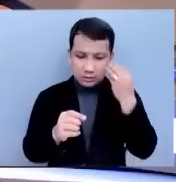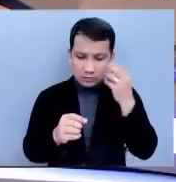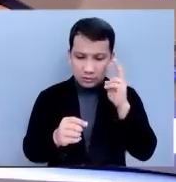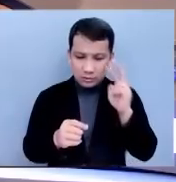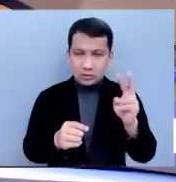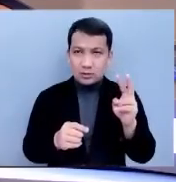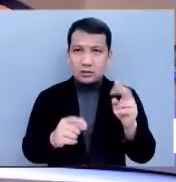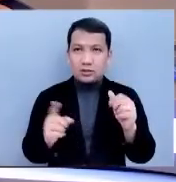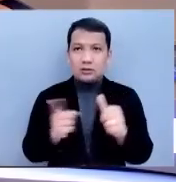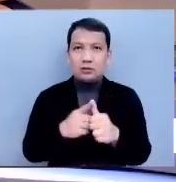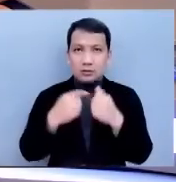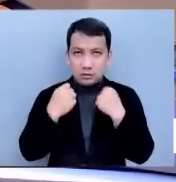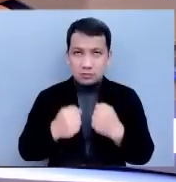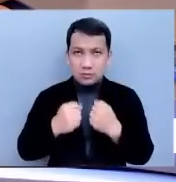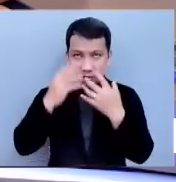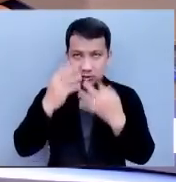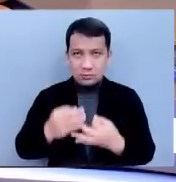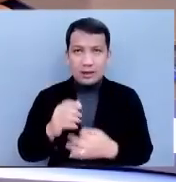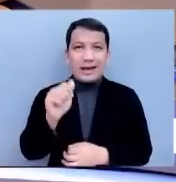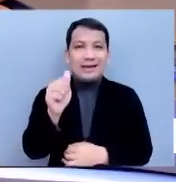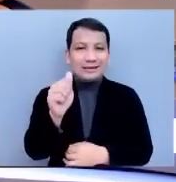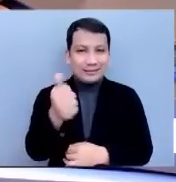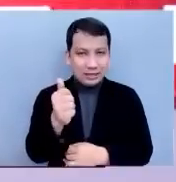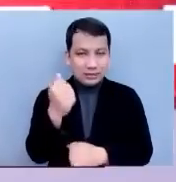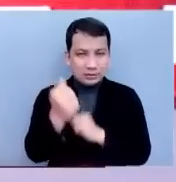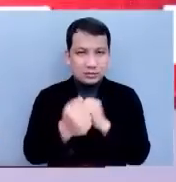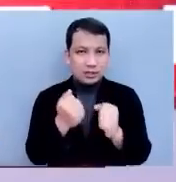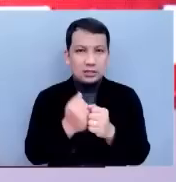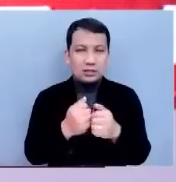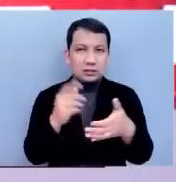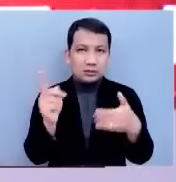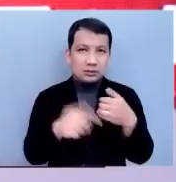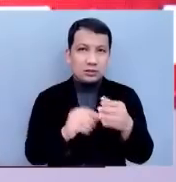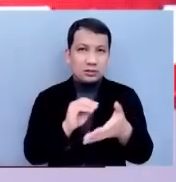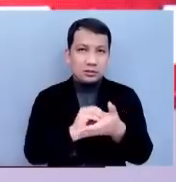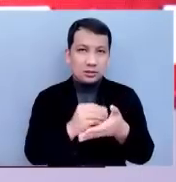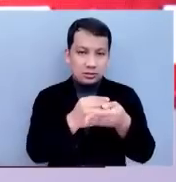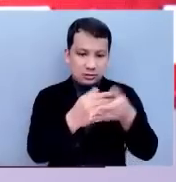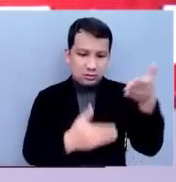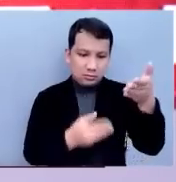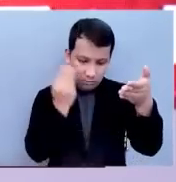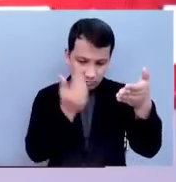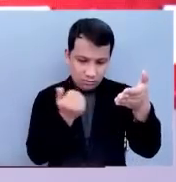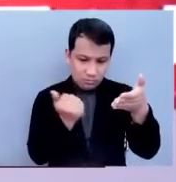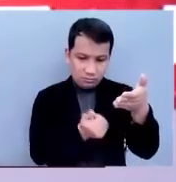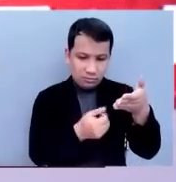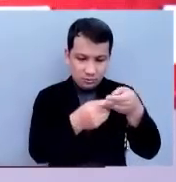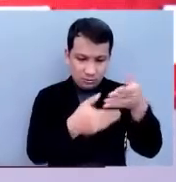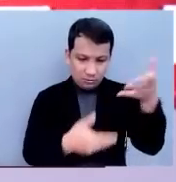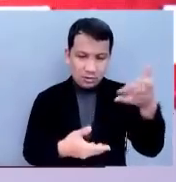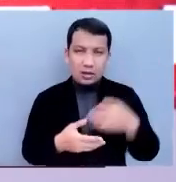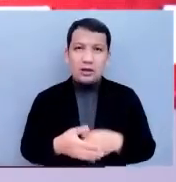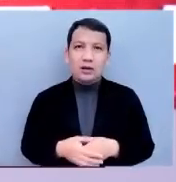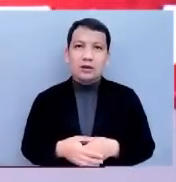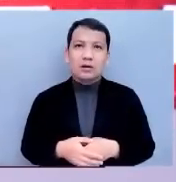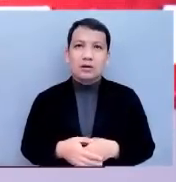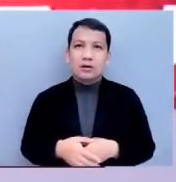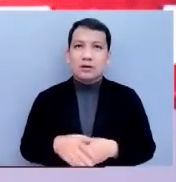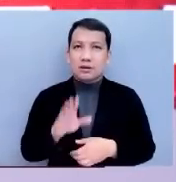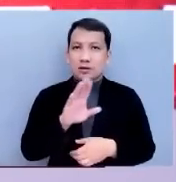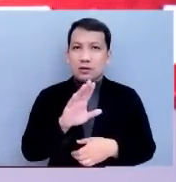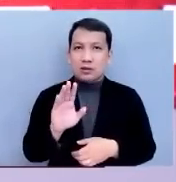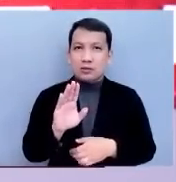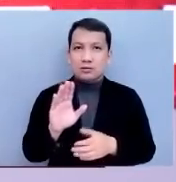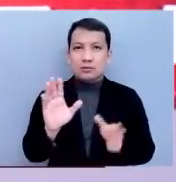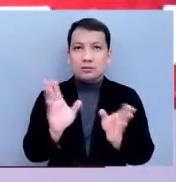firm sila sa decision na 10 years lang ang prescriptive period. So yun ang sinunod nila. But in the end, this was the Bicam report.